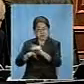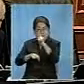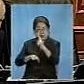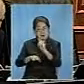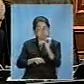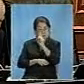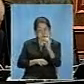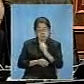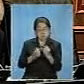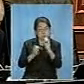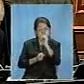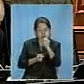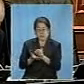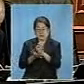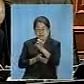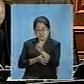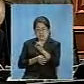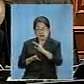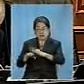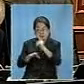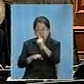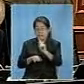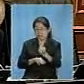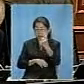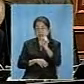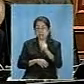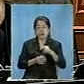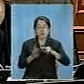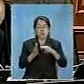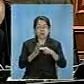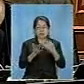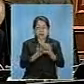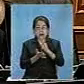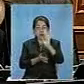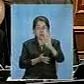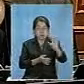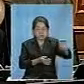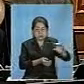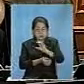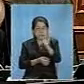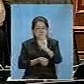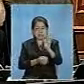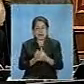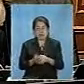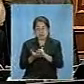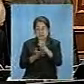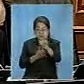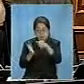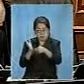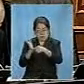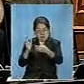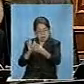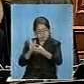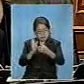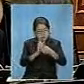ได้ของใครอื่นมาคืนคนซื้อรถคันแรกเลยนะครับตอนซื้อเนี่ยเราเก็บภาษีครบทุกประการทั้งภาษีสรรพส